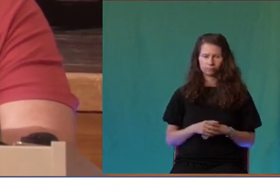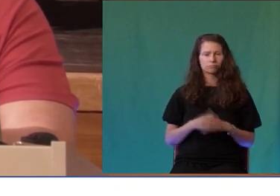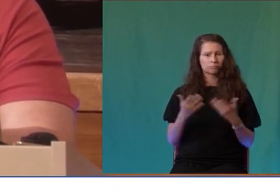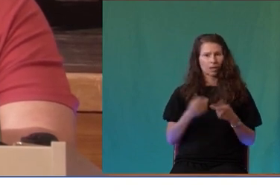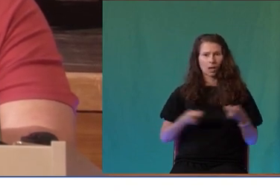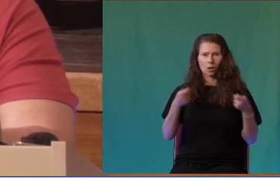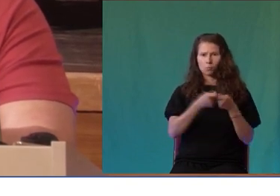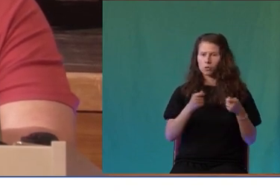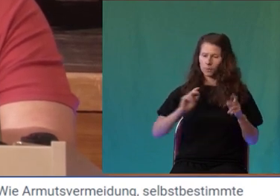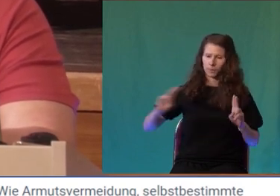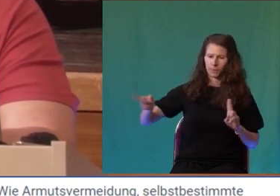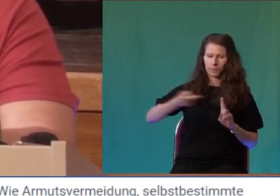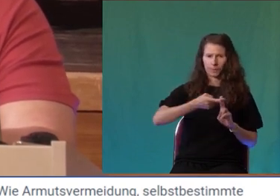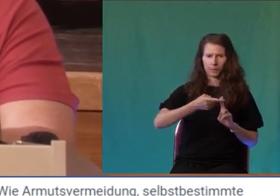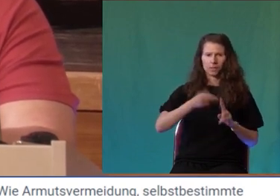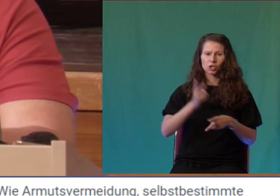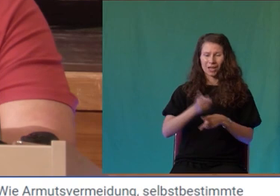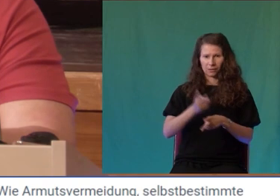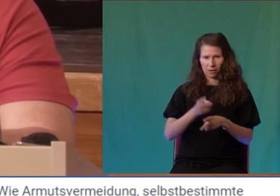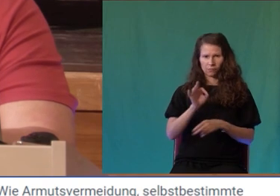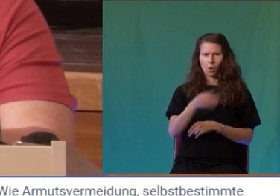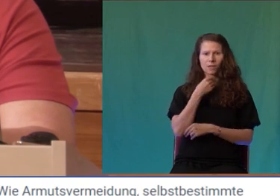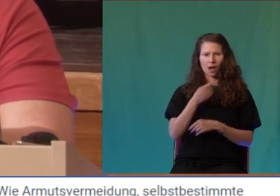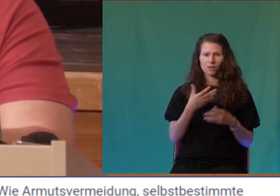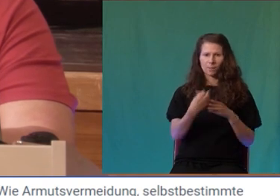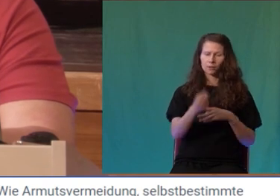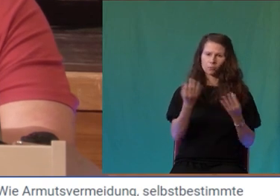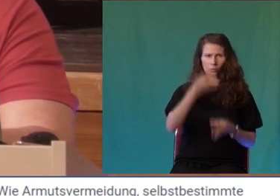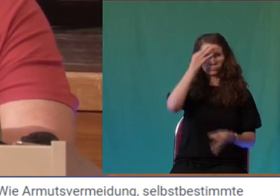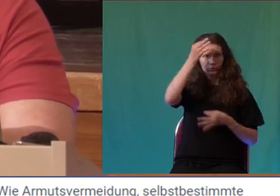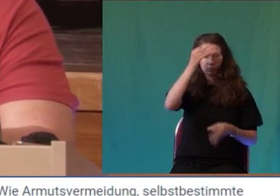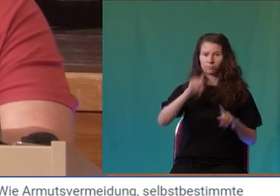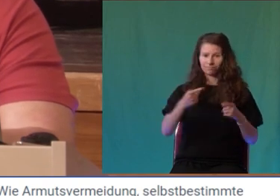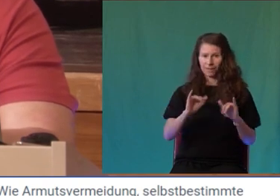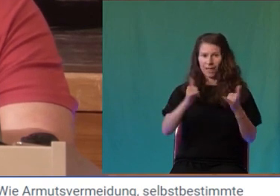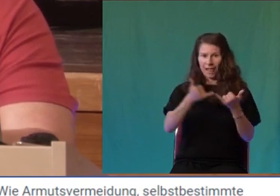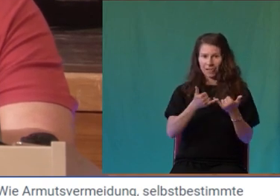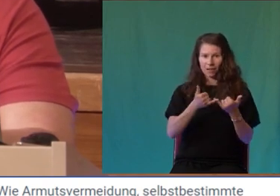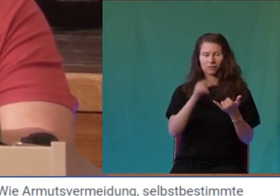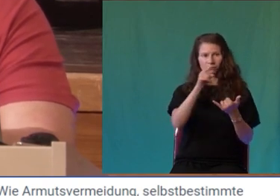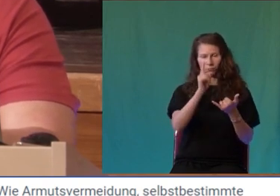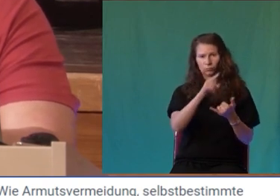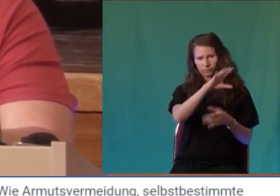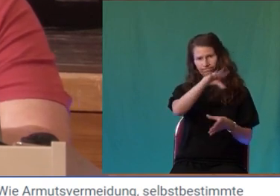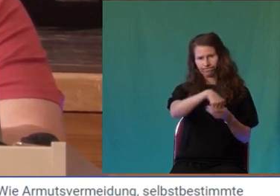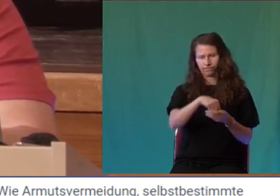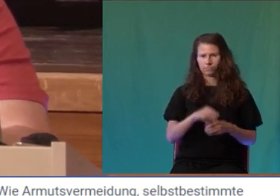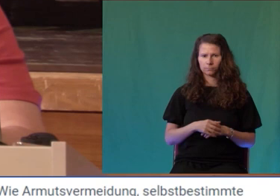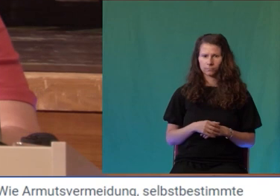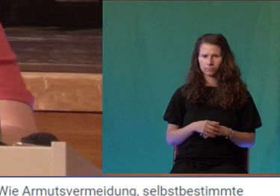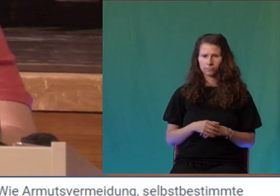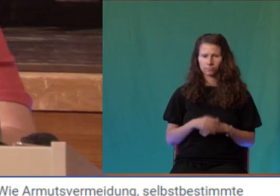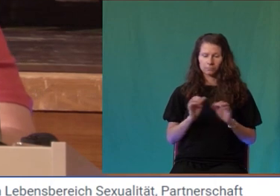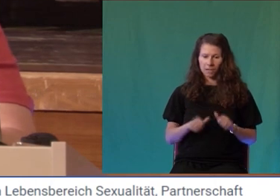bundeseinheitliche Standards zu Bedarfsermittlung sind zu entwickeln die die Lebenslage Elternschaft berücksichtigen Hilfen sind